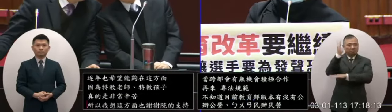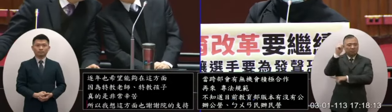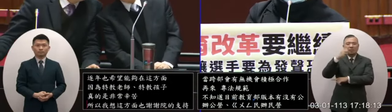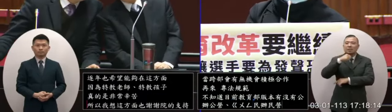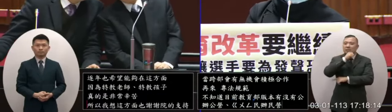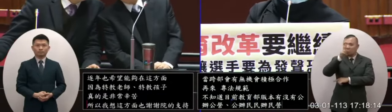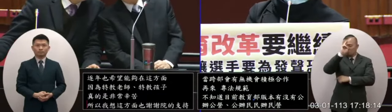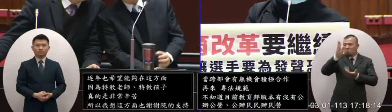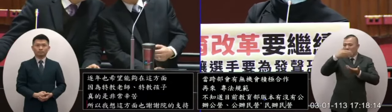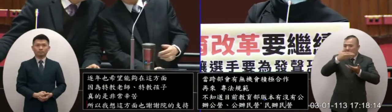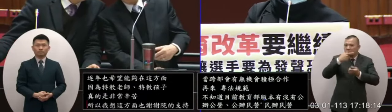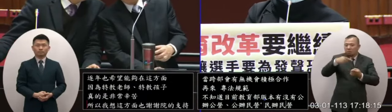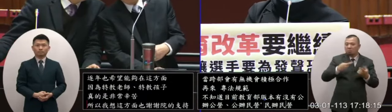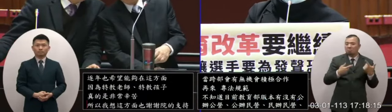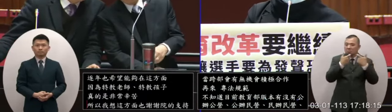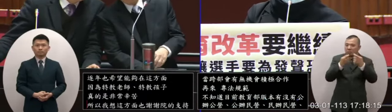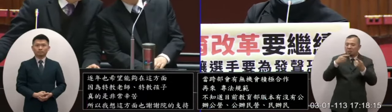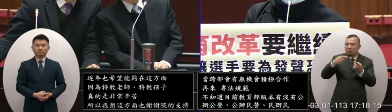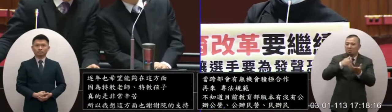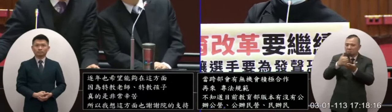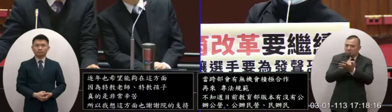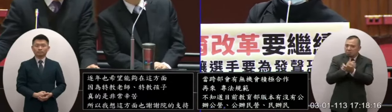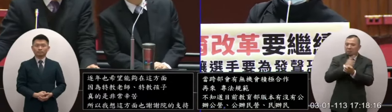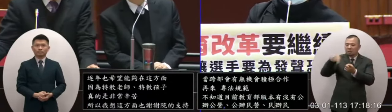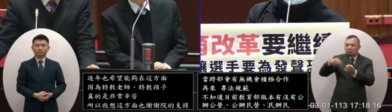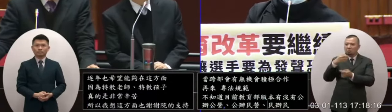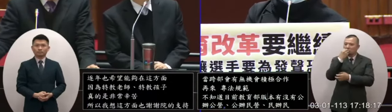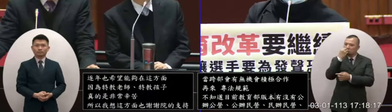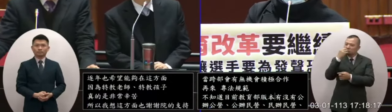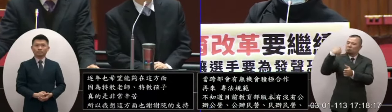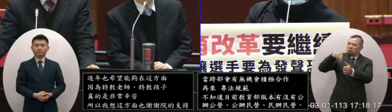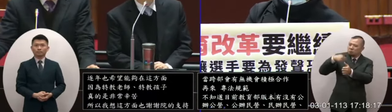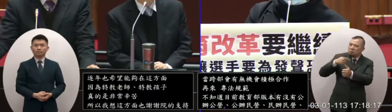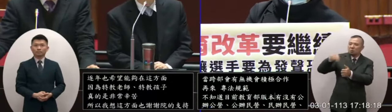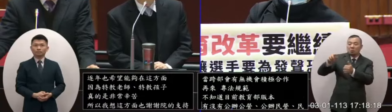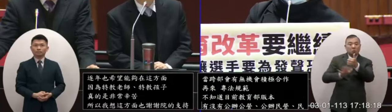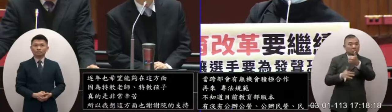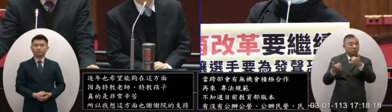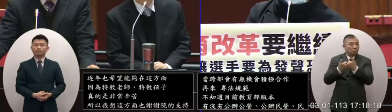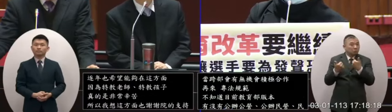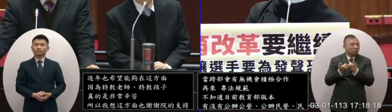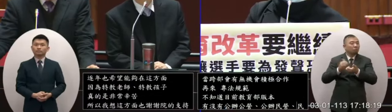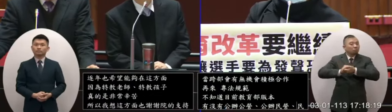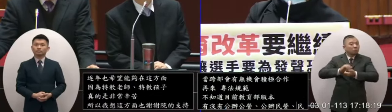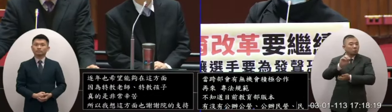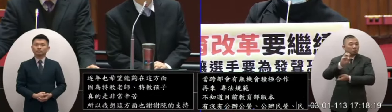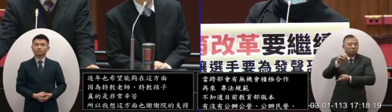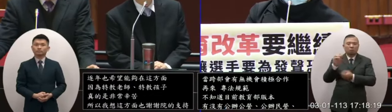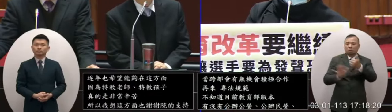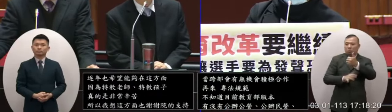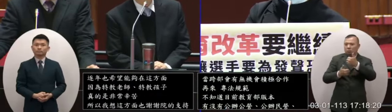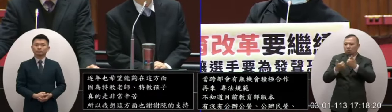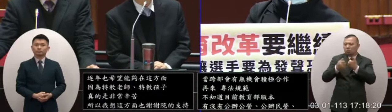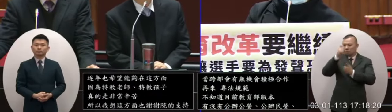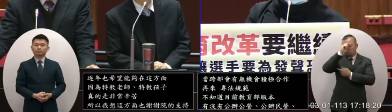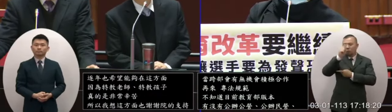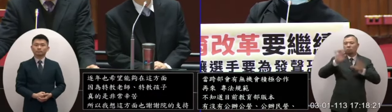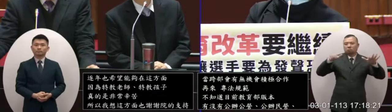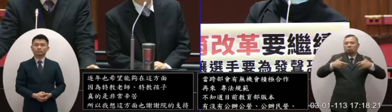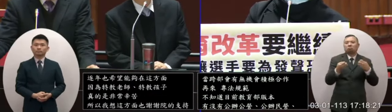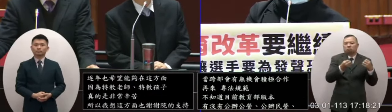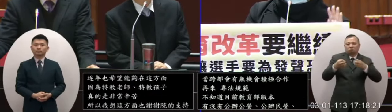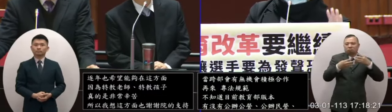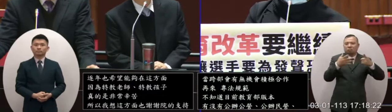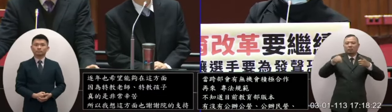政策运作的方法、饮食的教育设置相关的委员会，我们提到委员会的格局是希望有专业的讨论进到这里